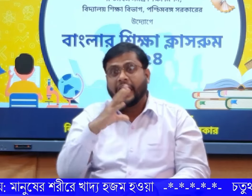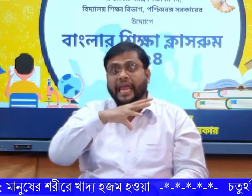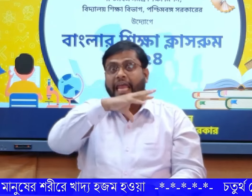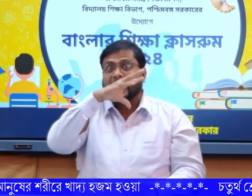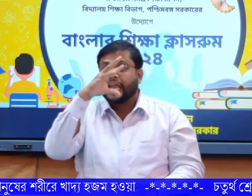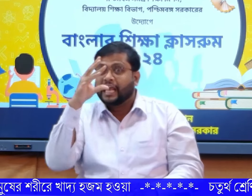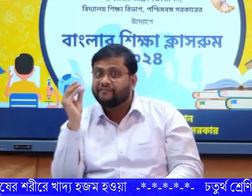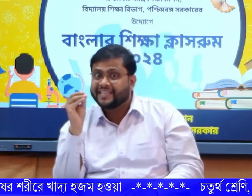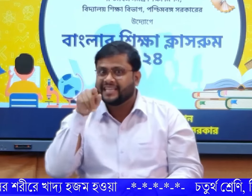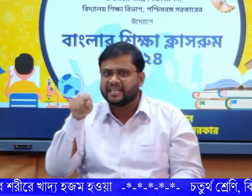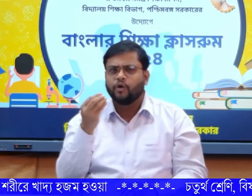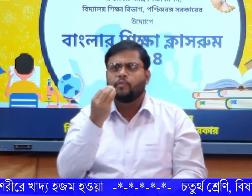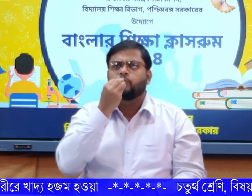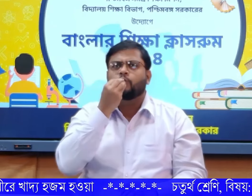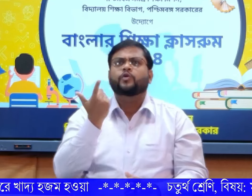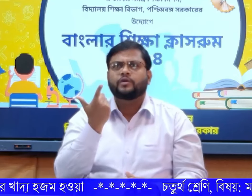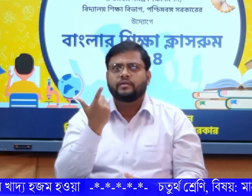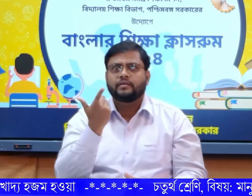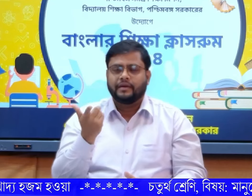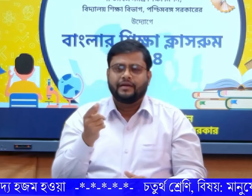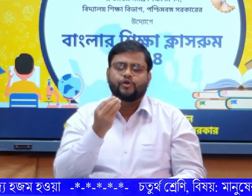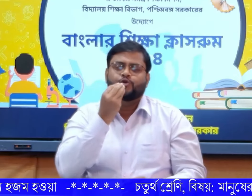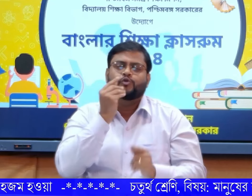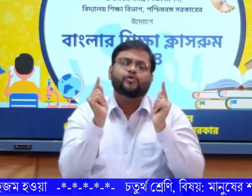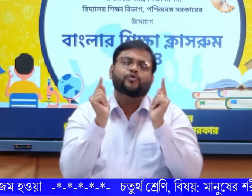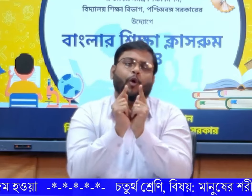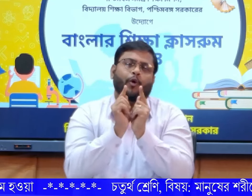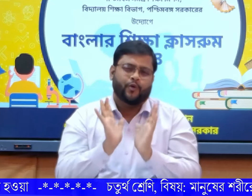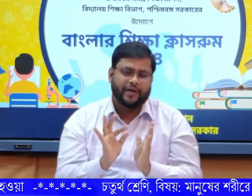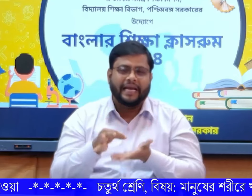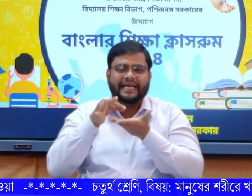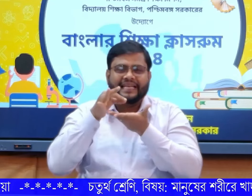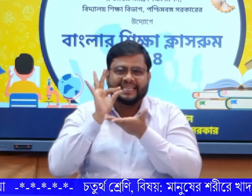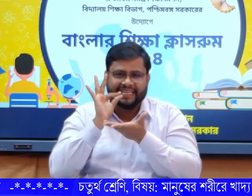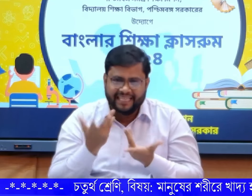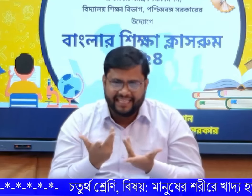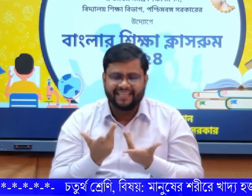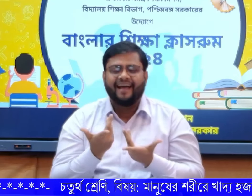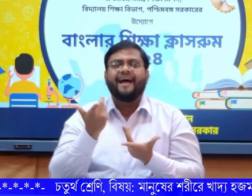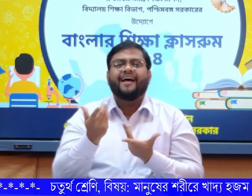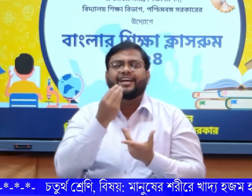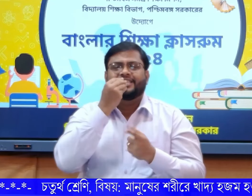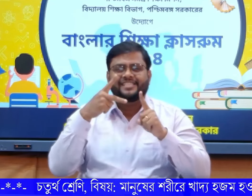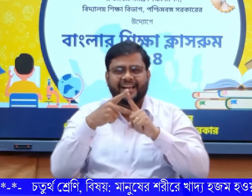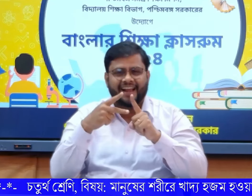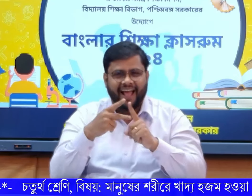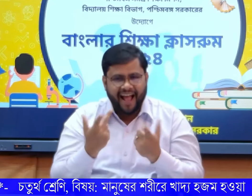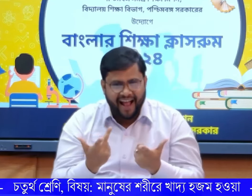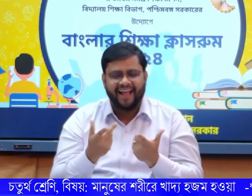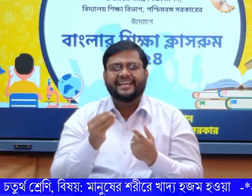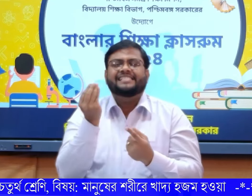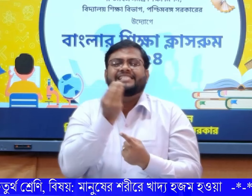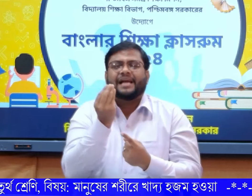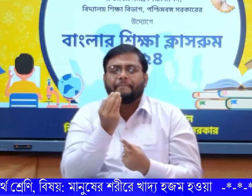চাহিদাটা সেটা পূরণ করি সন্ধেবেলা আমরা কি সকালের মতই যত ভারী খাবার খাই তা না যেমন চিনি